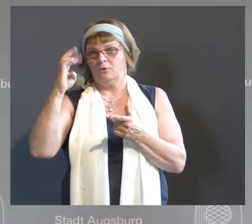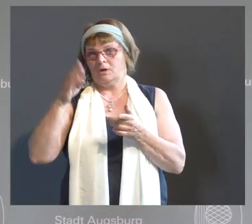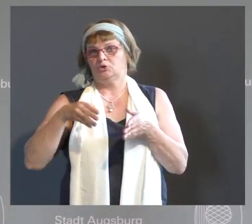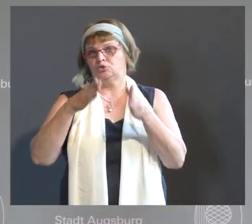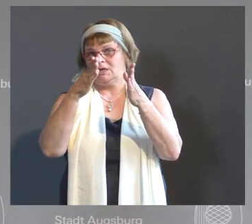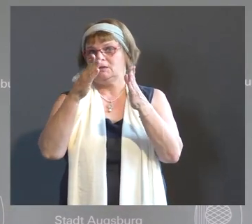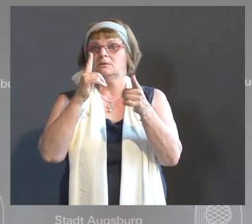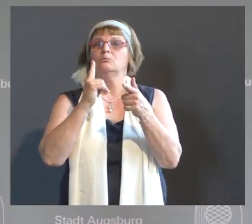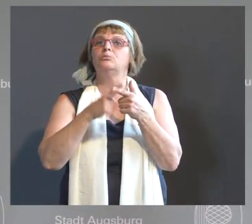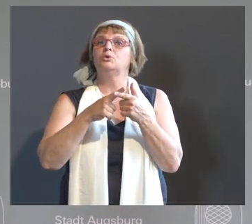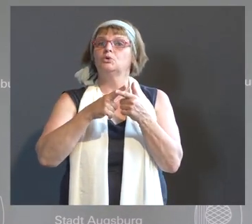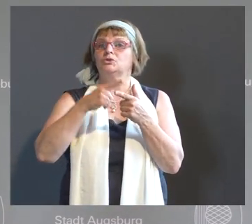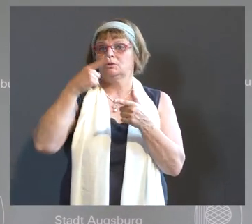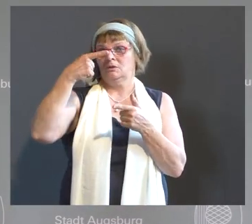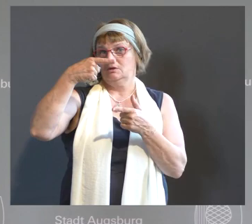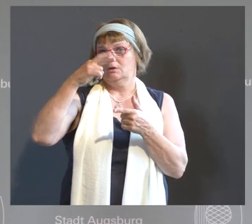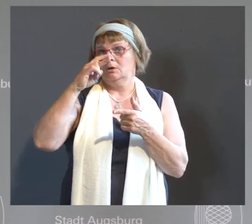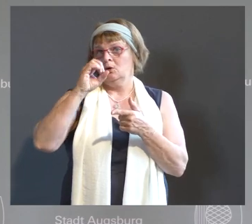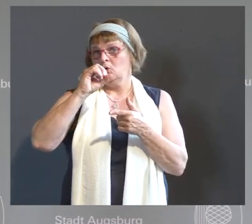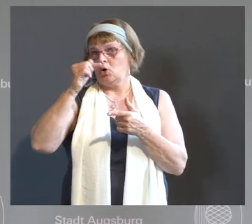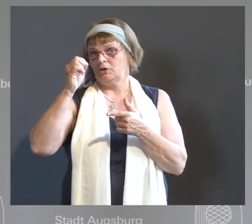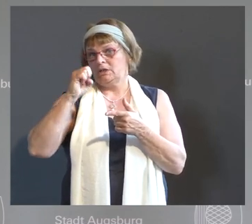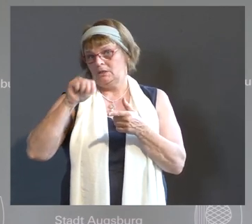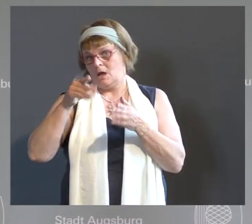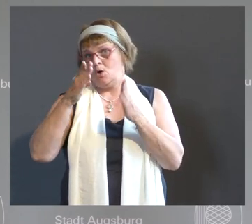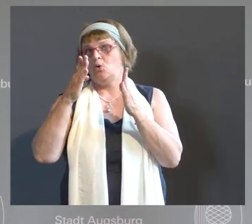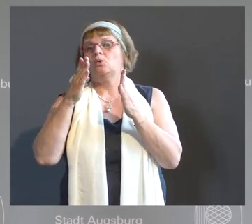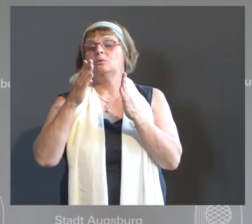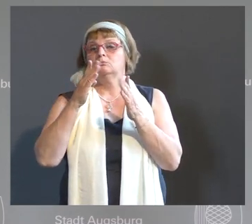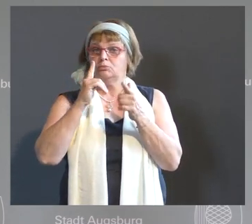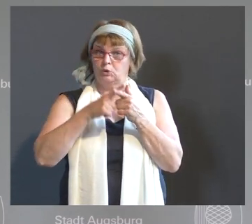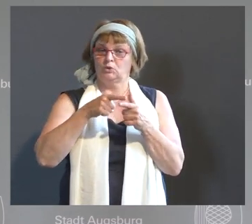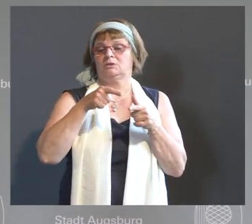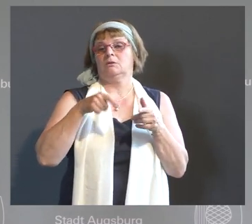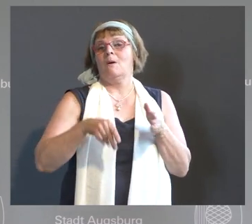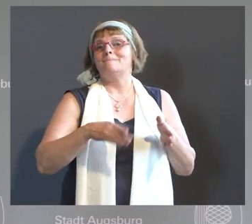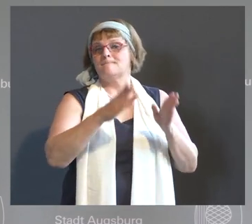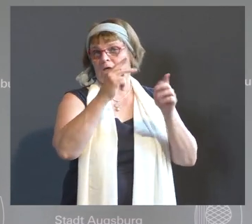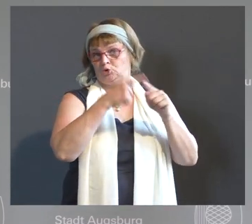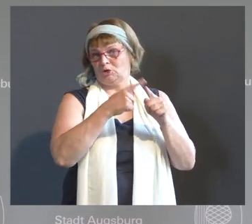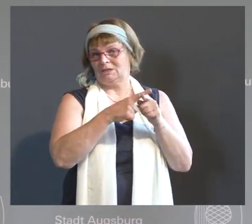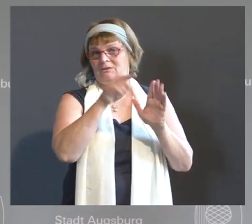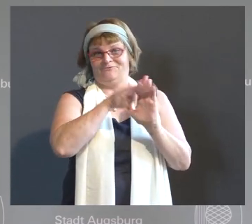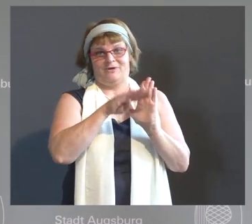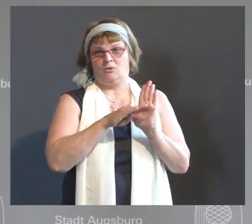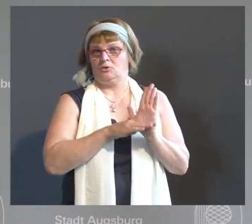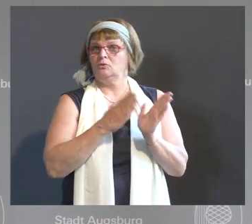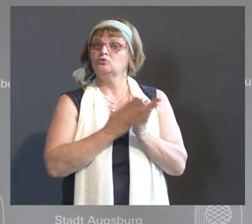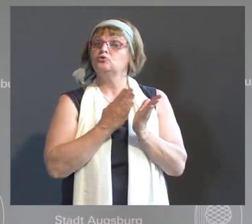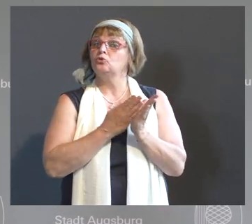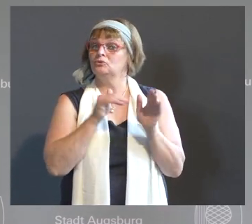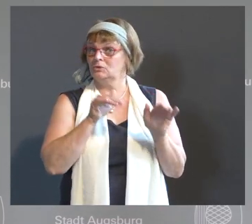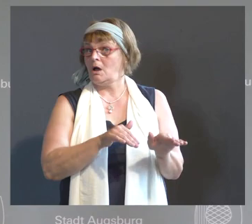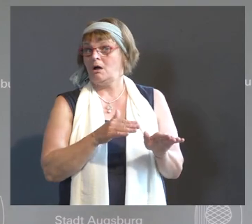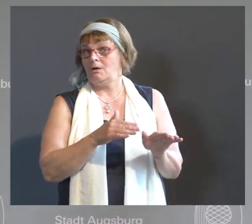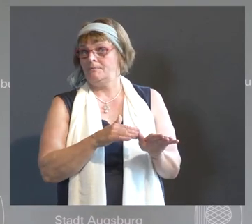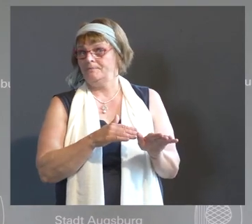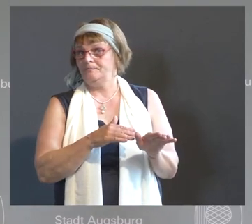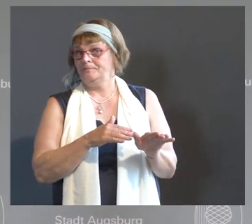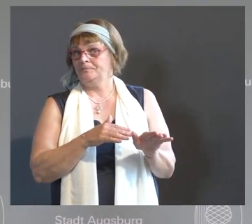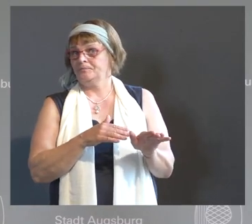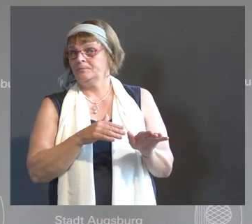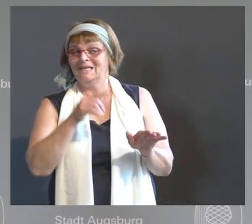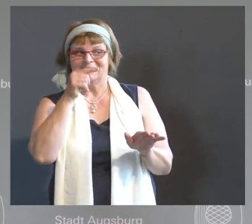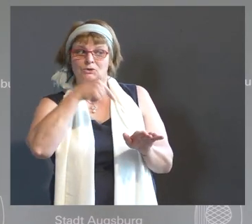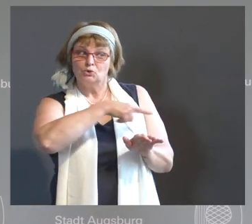heißt Rathausplatz, Elias-Holl-Platz, Maximilianstraße, diese Bereiche sind da drin und da gilt sowohl das Alkoholverkaufsverbot als auch das